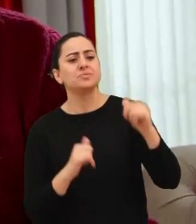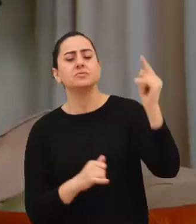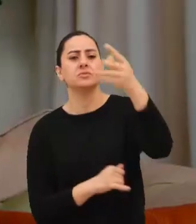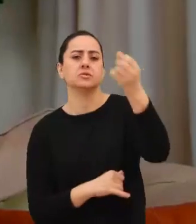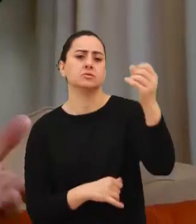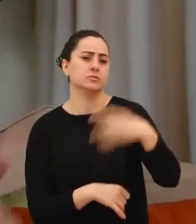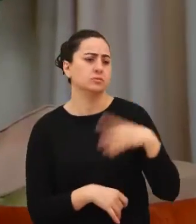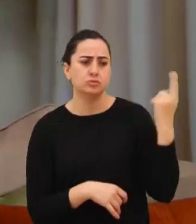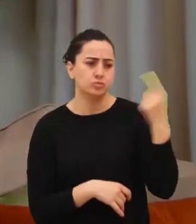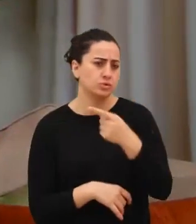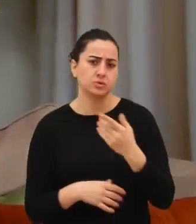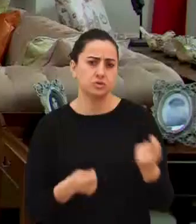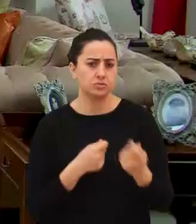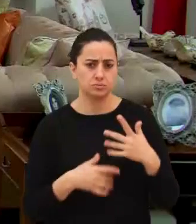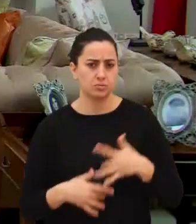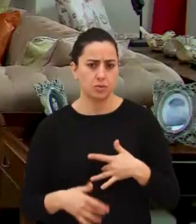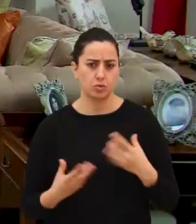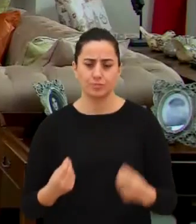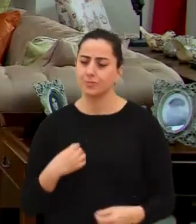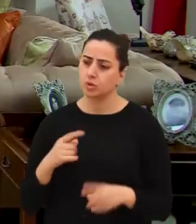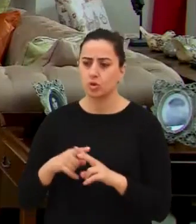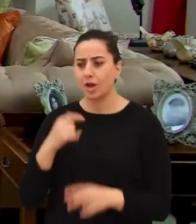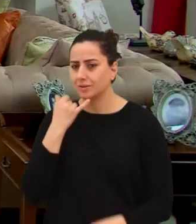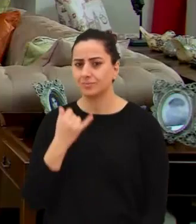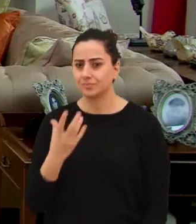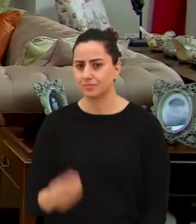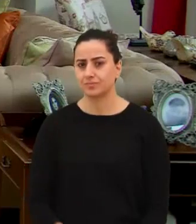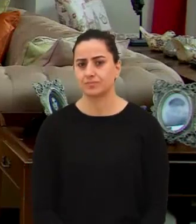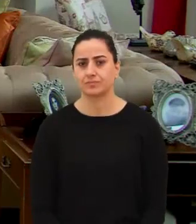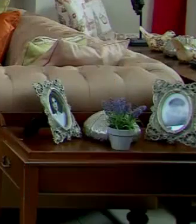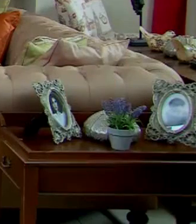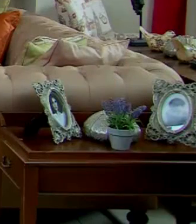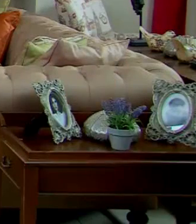iş yapmak onun için gururdur ya. Ben bir Nurhan'ı arayayım. Hadi sen başla.